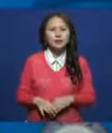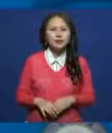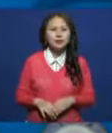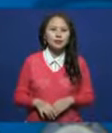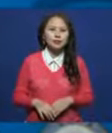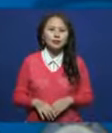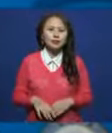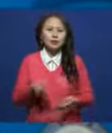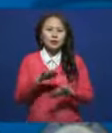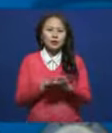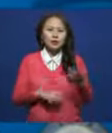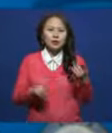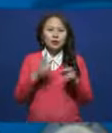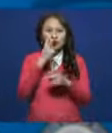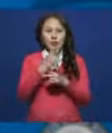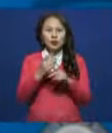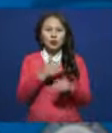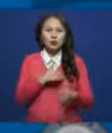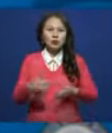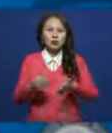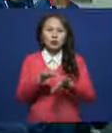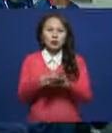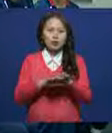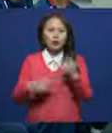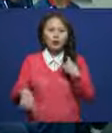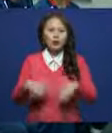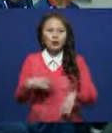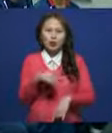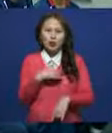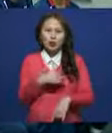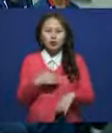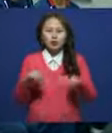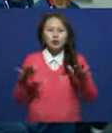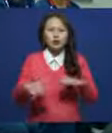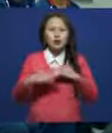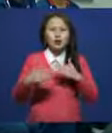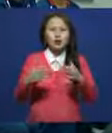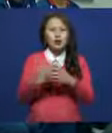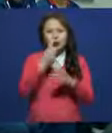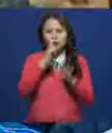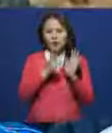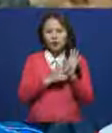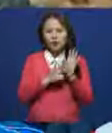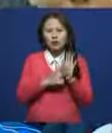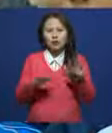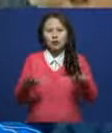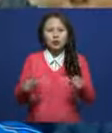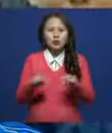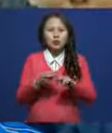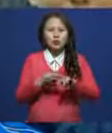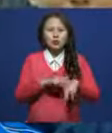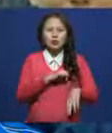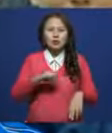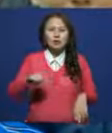Дәлші қуанды отыр ғой, осы жолмен жүремін, футбол ойнаймын деп отыр. Қазіргі таңда команда мүшелері нөмірі 8-ші балалар мен жасөспірімдердің